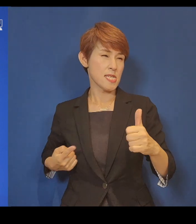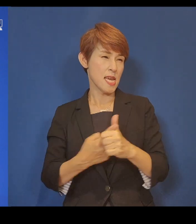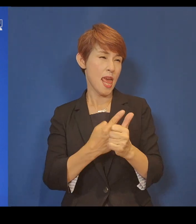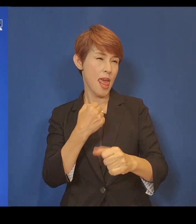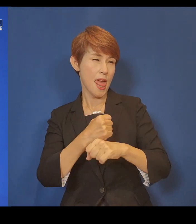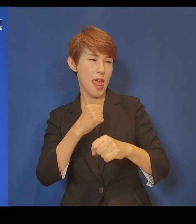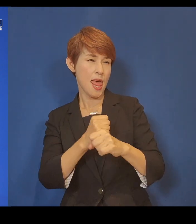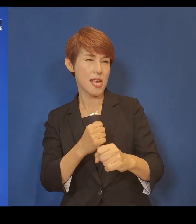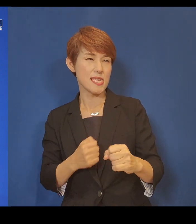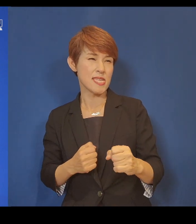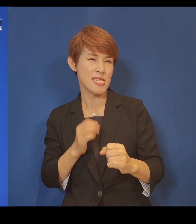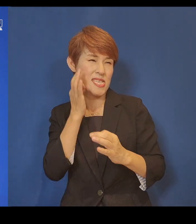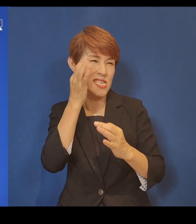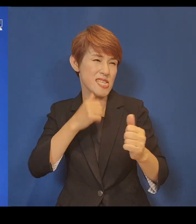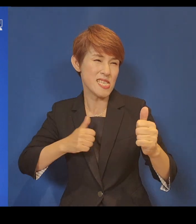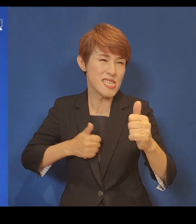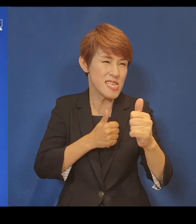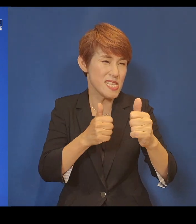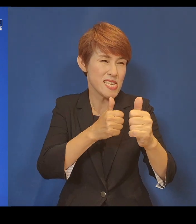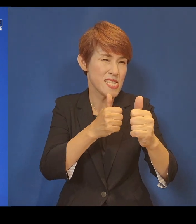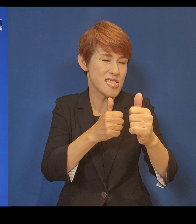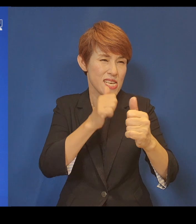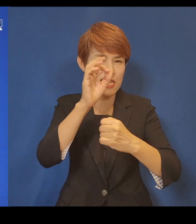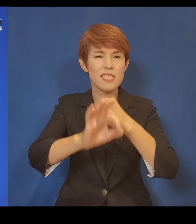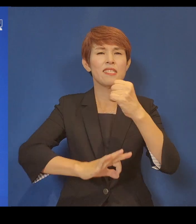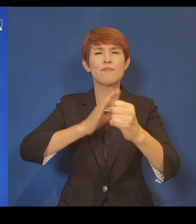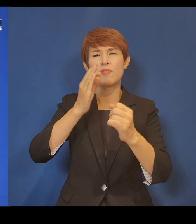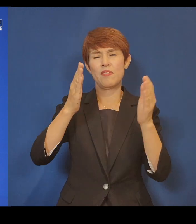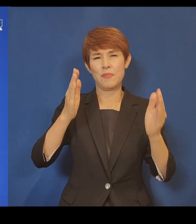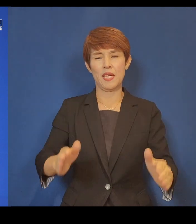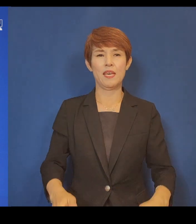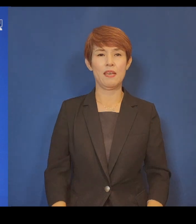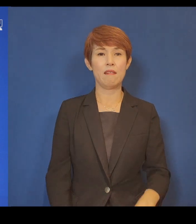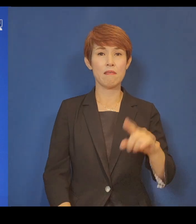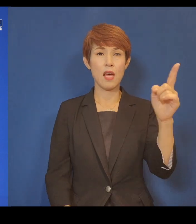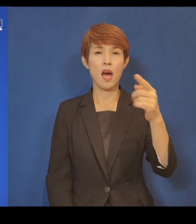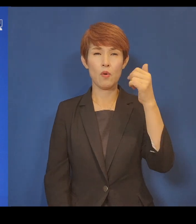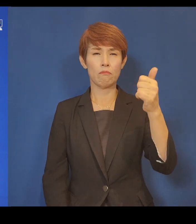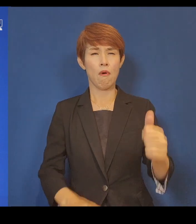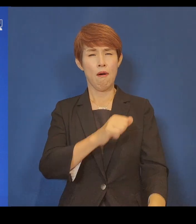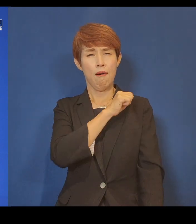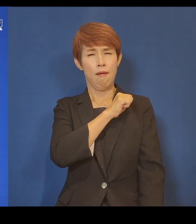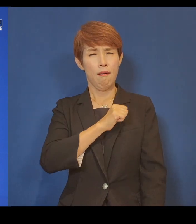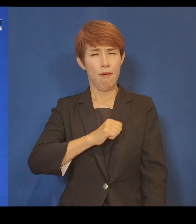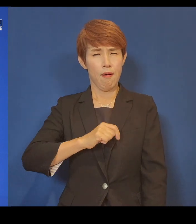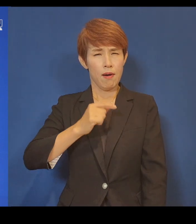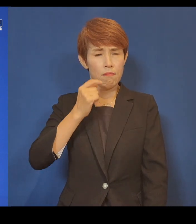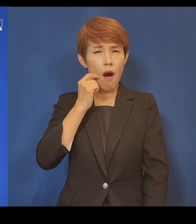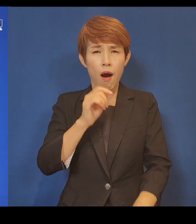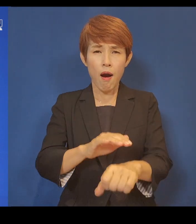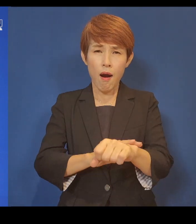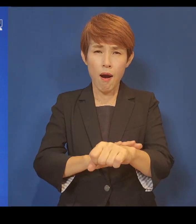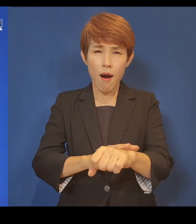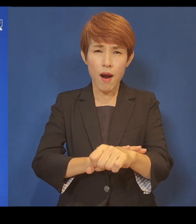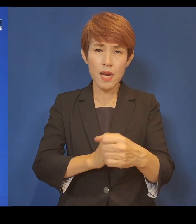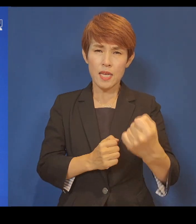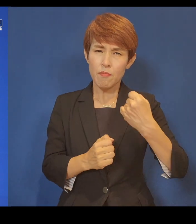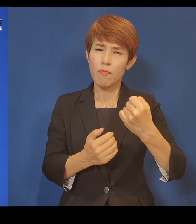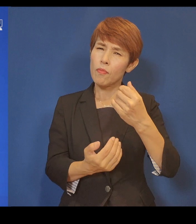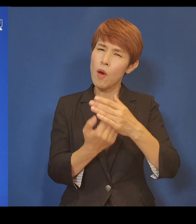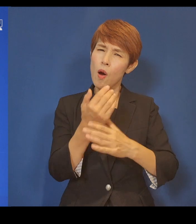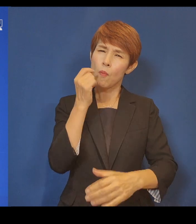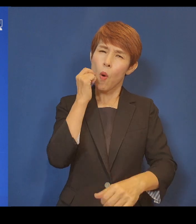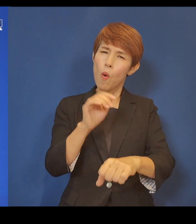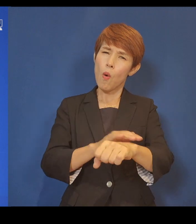그래요. 그 가운데서 다윗이 어떻게 그걸 견딜 수 있었을까요? 도대체 그의 힘은